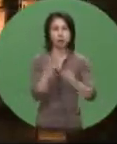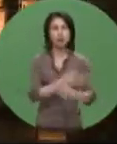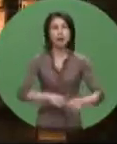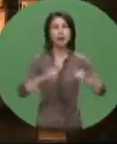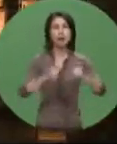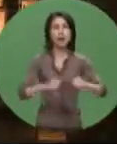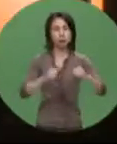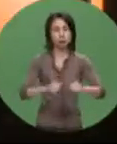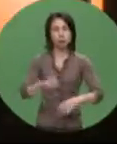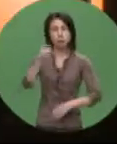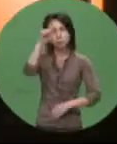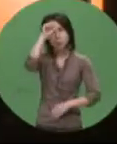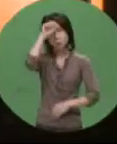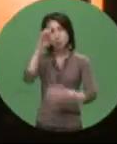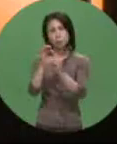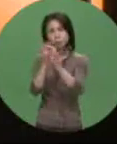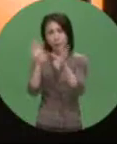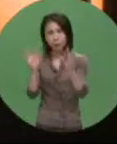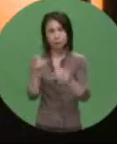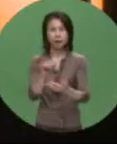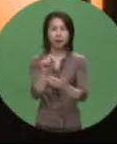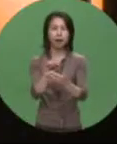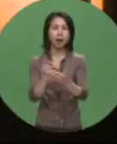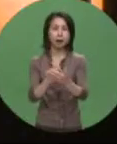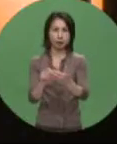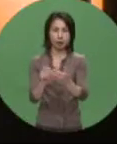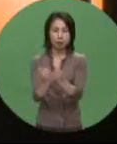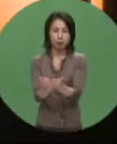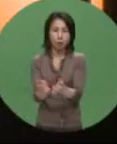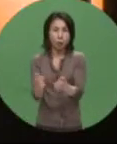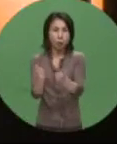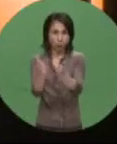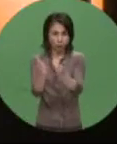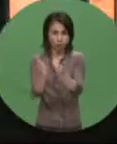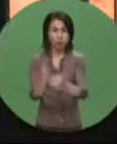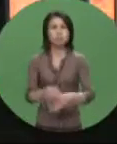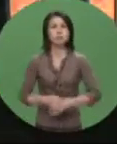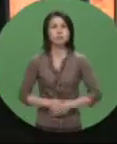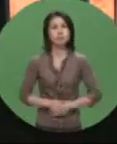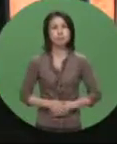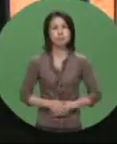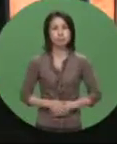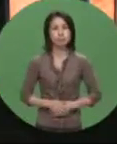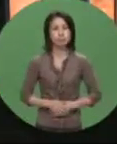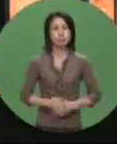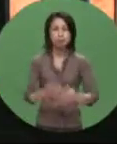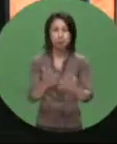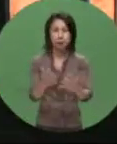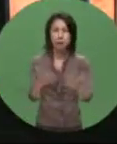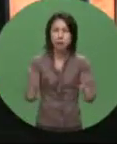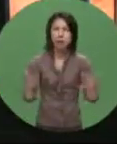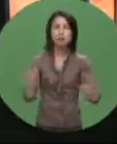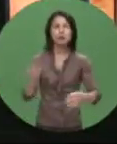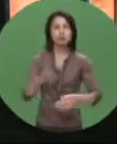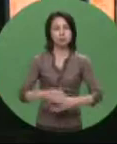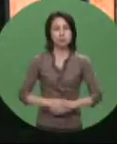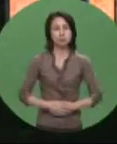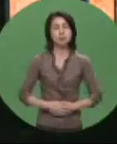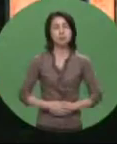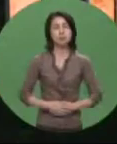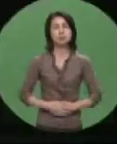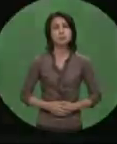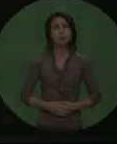無病息災など願いが書かれた数え切れないほどのカップが あたりを柔らかな光で包みます